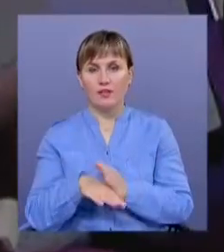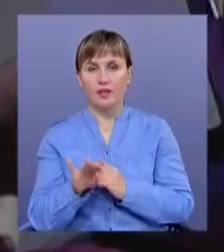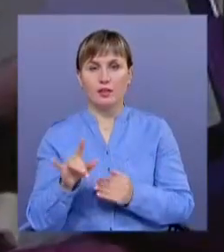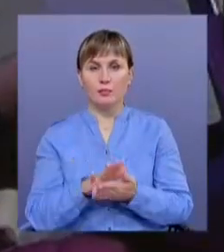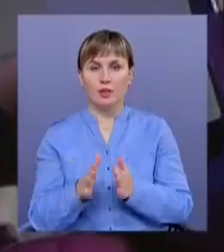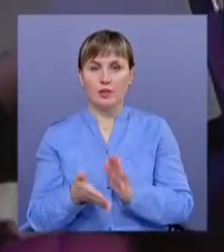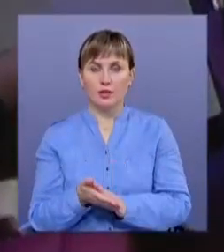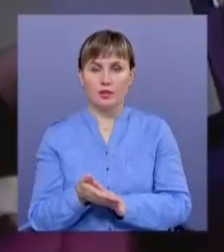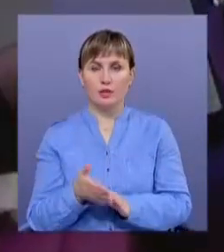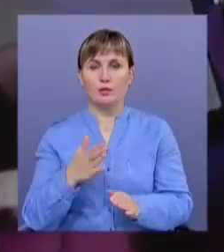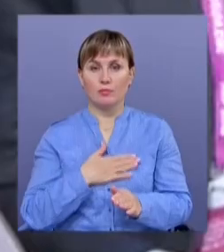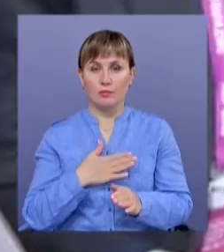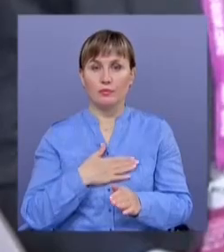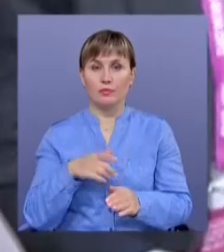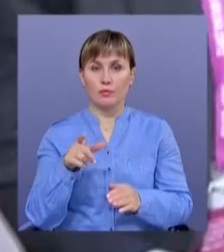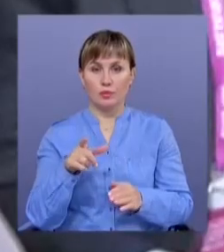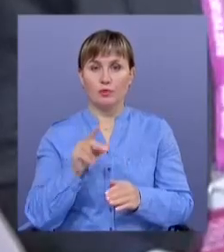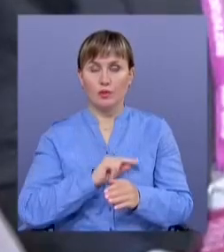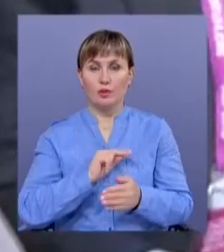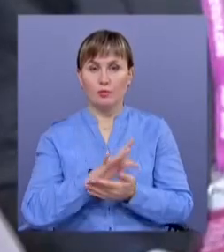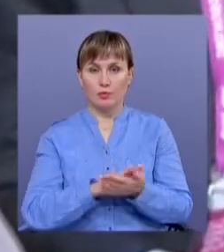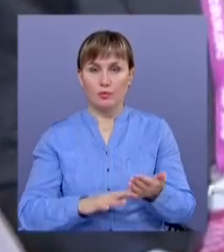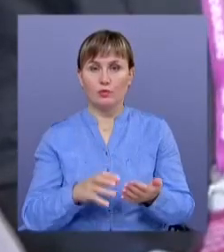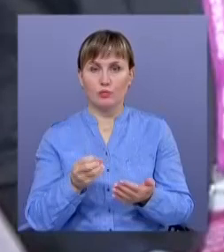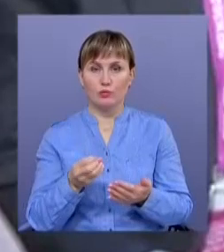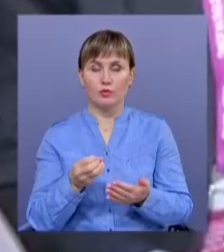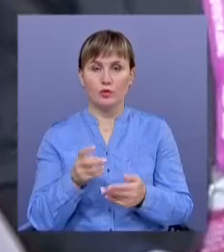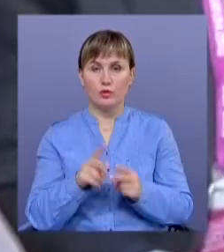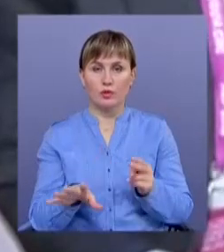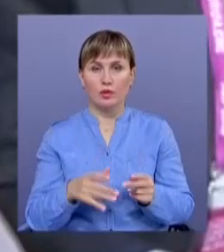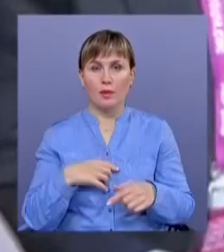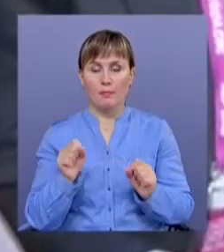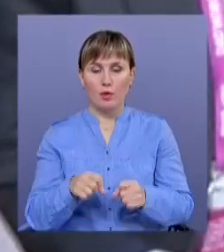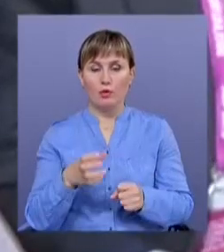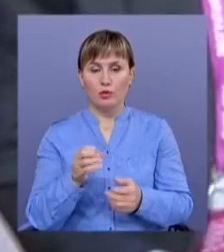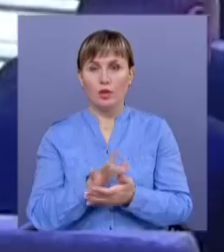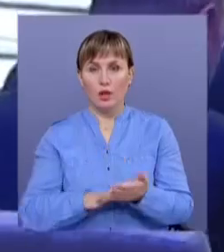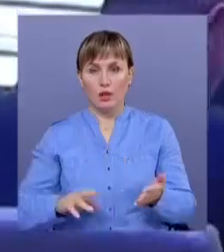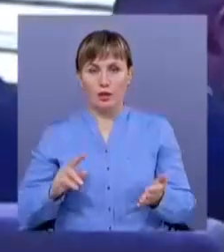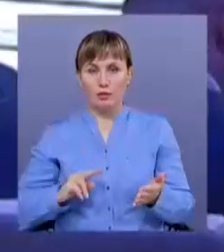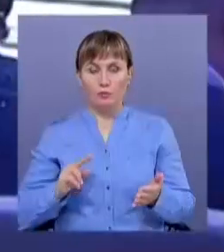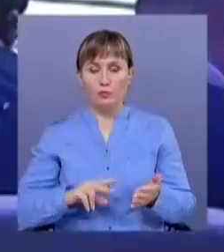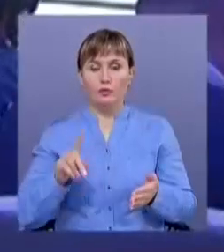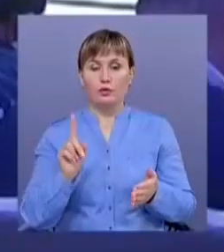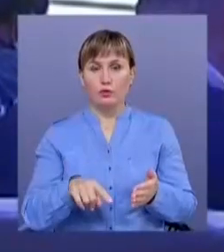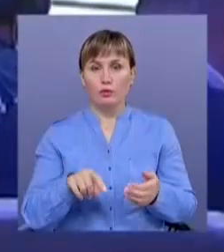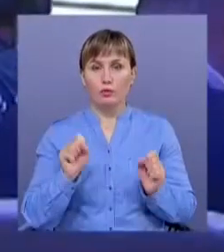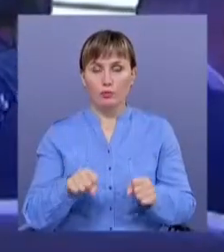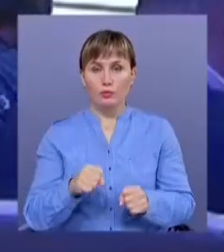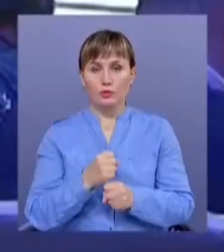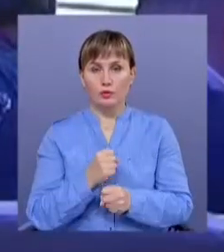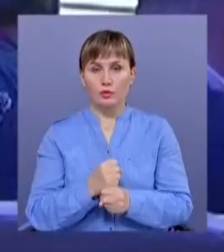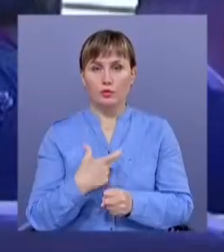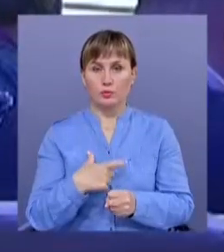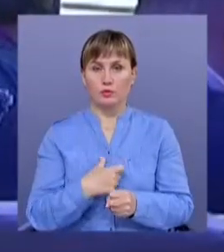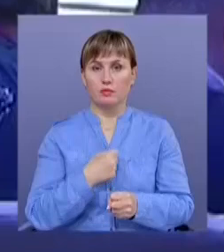Хотя мой мандат еще продолжался, он не закончился. Я мог еще работать, даже мог выставить свою